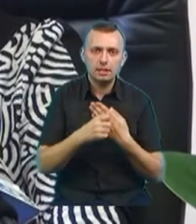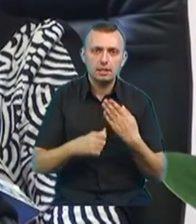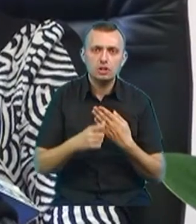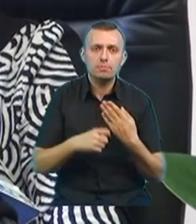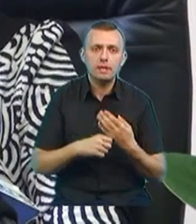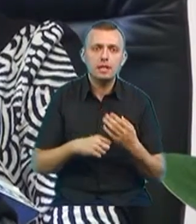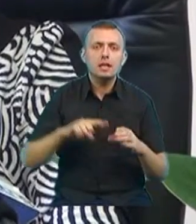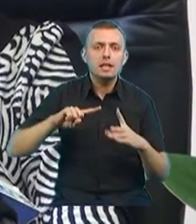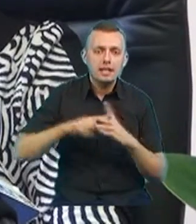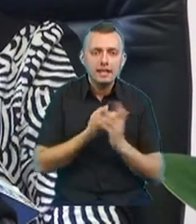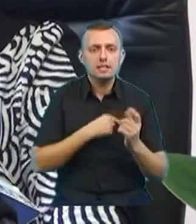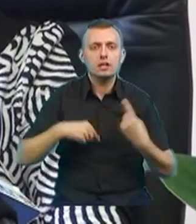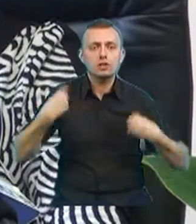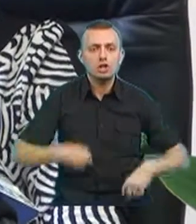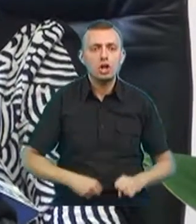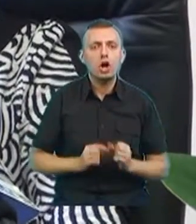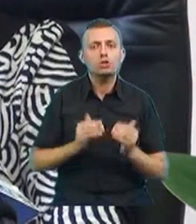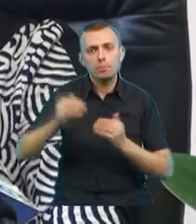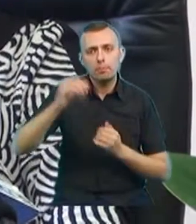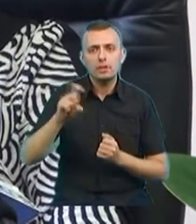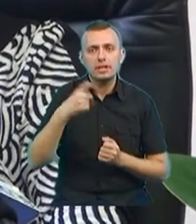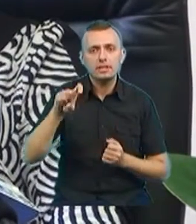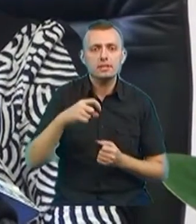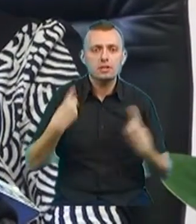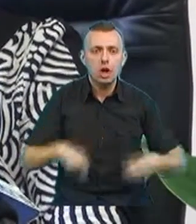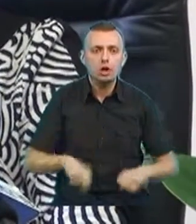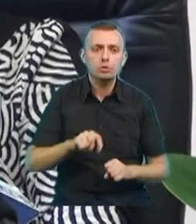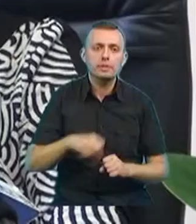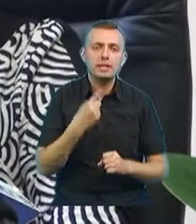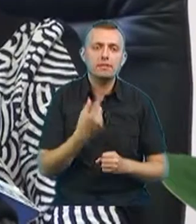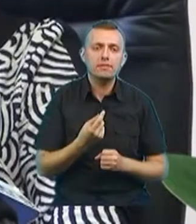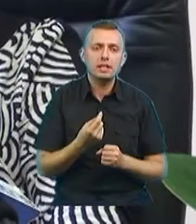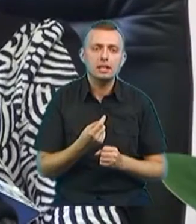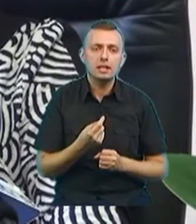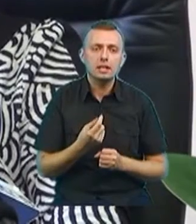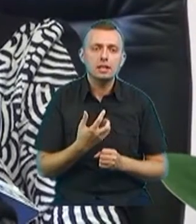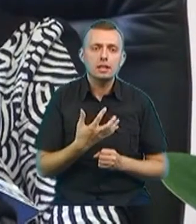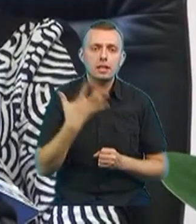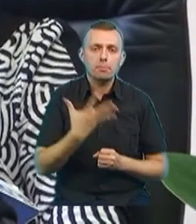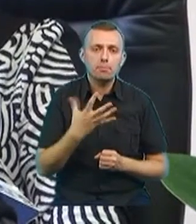liczby rejestrujących się osób o ponad 100 osób. W tej chwili